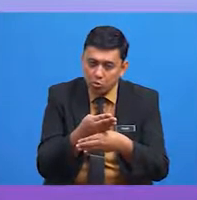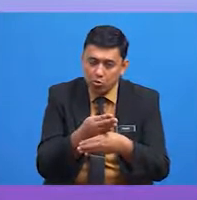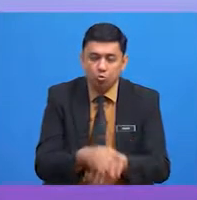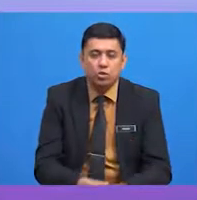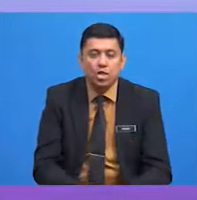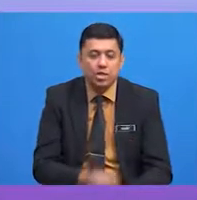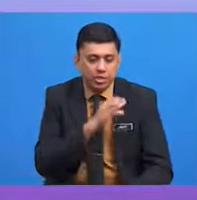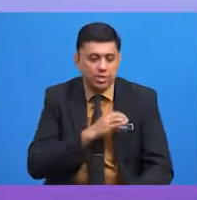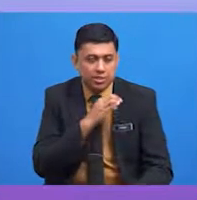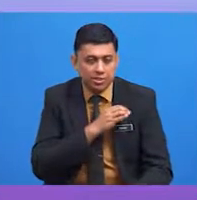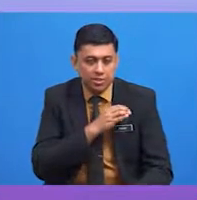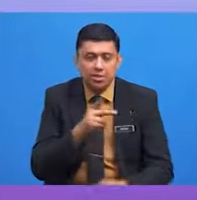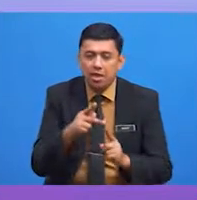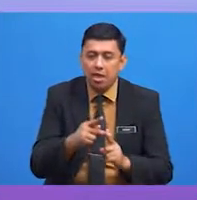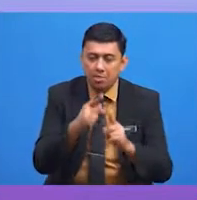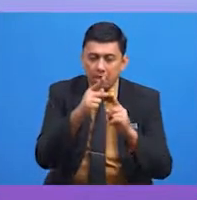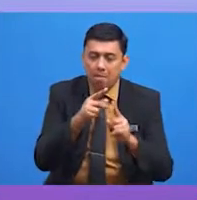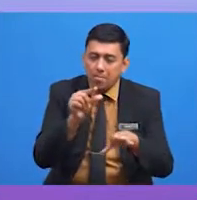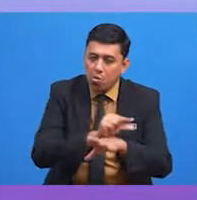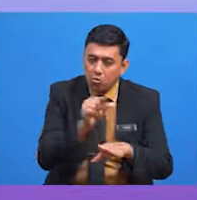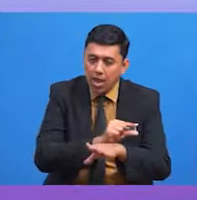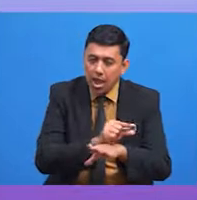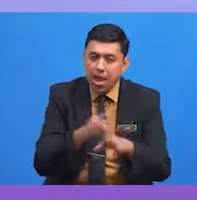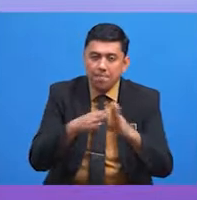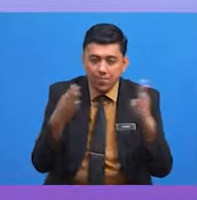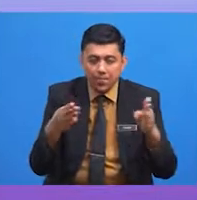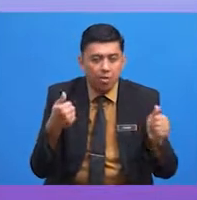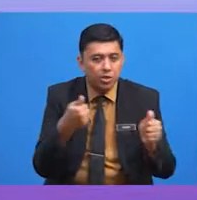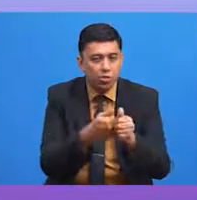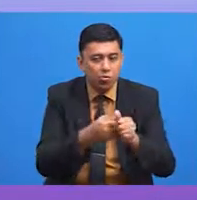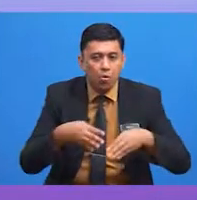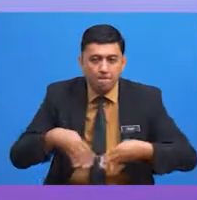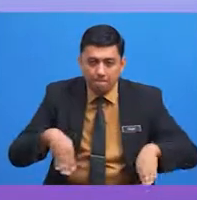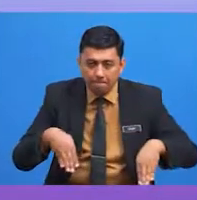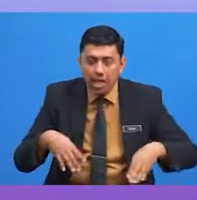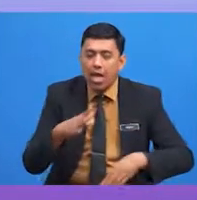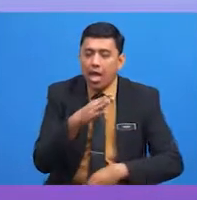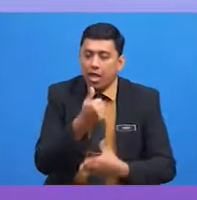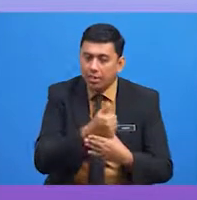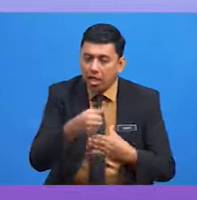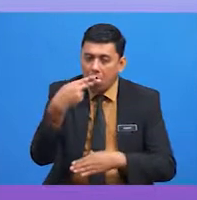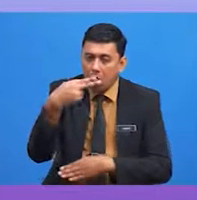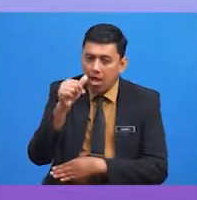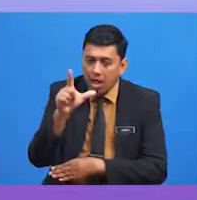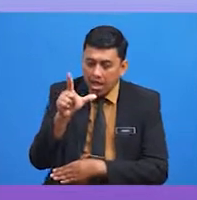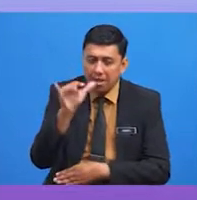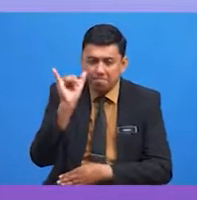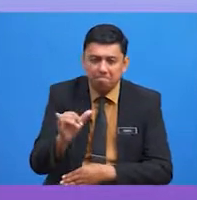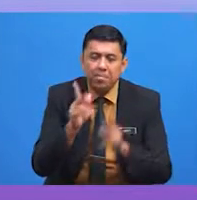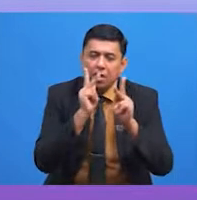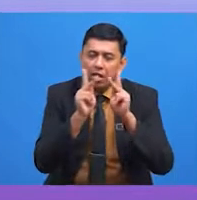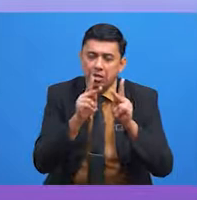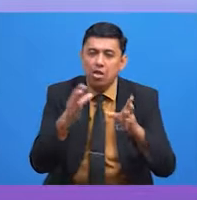ciri-ciri khusus penggunaan bahasa mengikut bidang atau hal yang diperkatakan